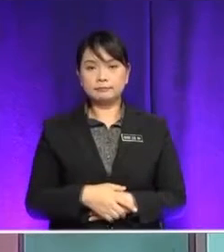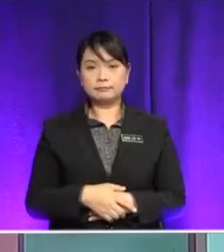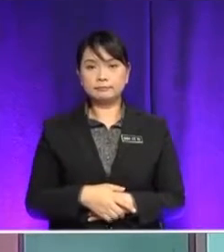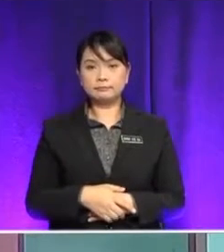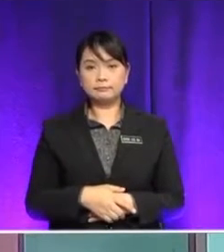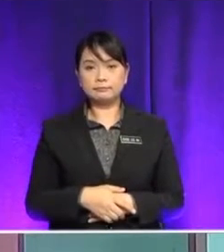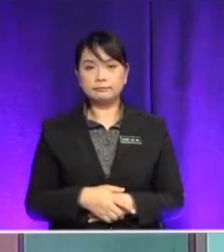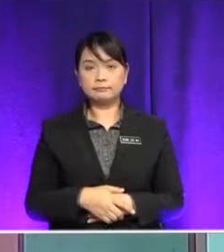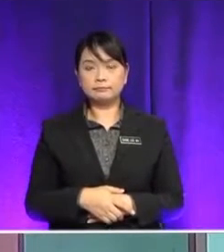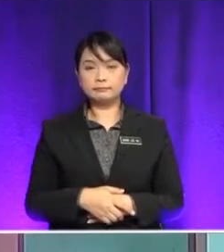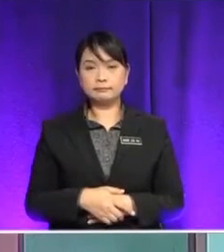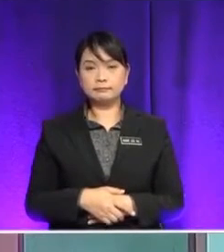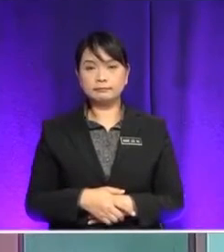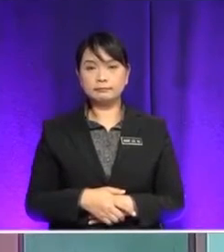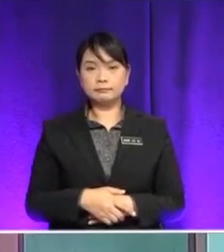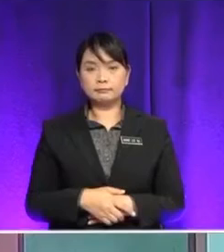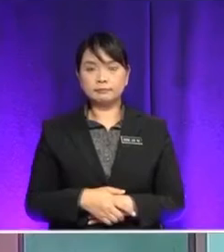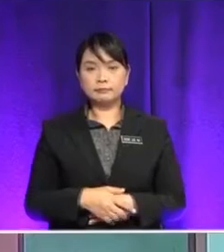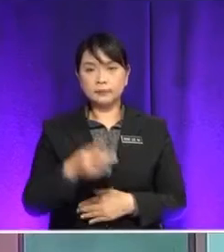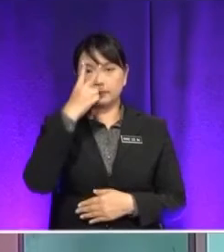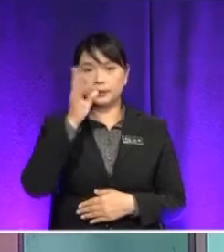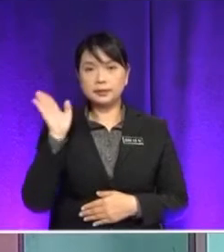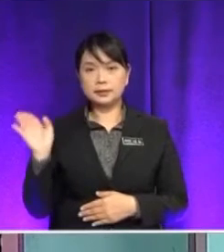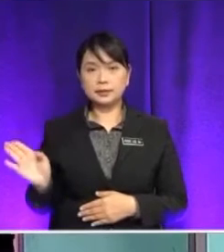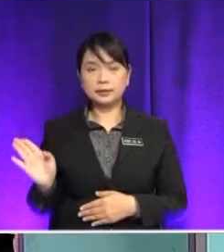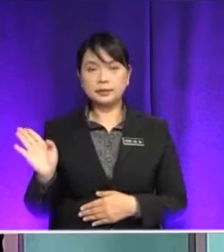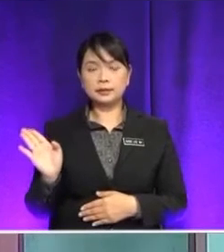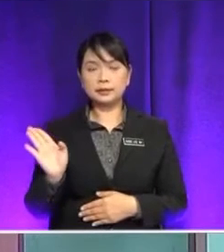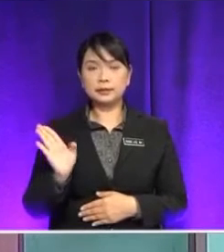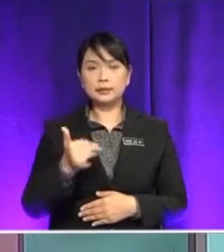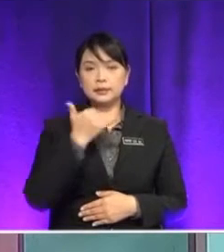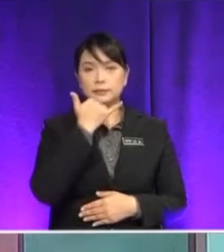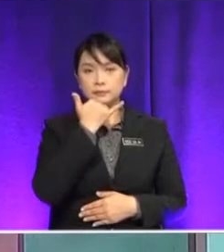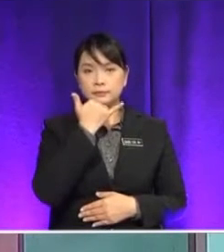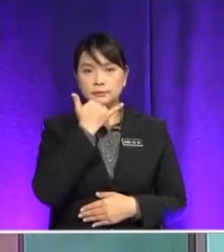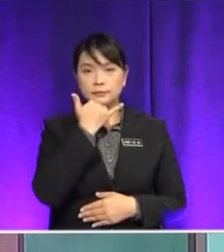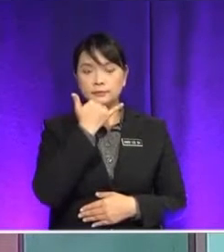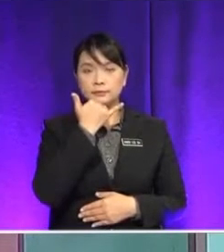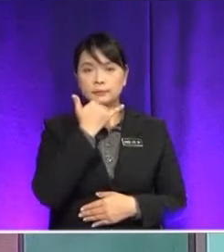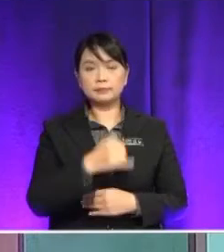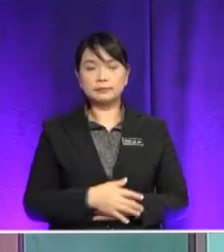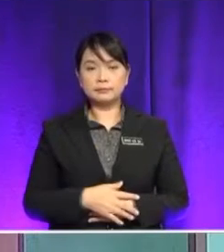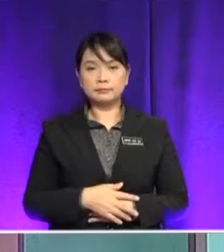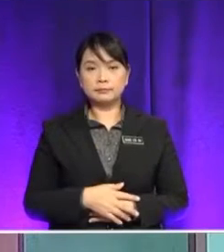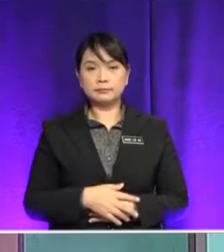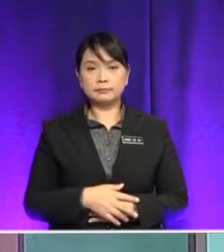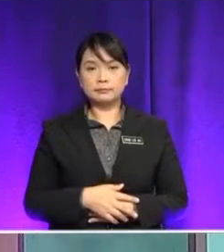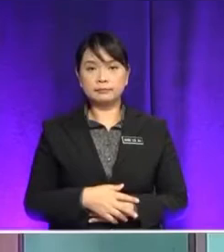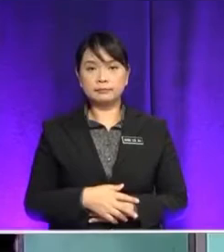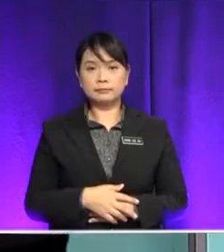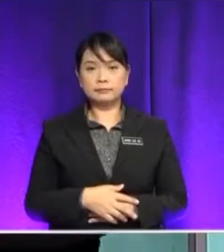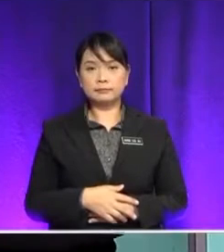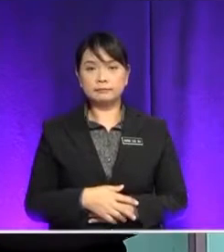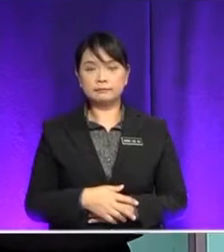Dek tetap sama maka disini dia kan salah yakni panjang gelombang bertambah panjang gelombangnya panjang berombak